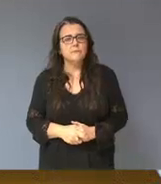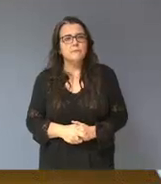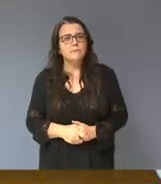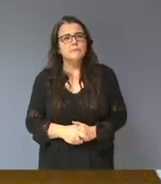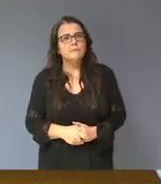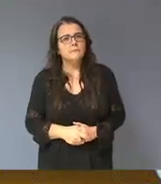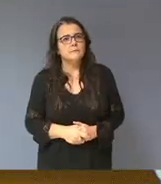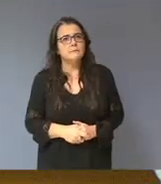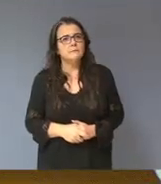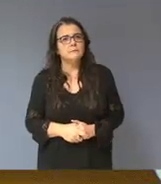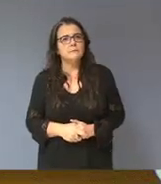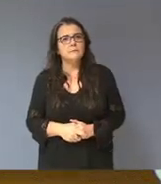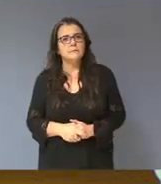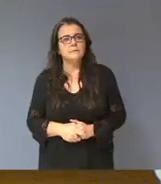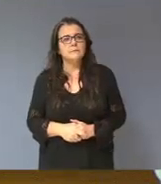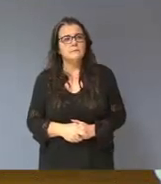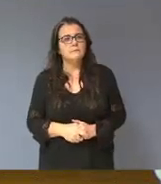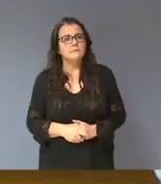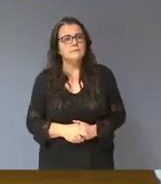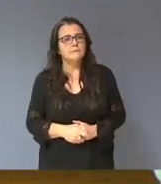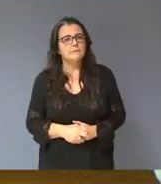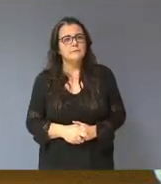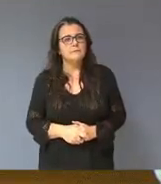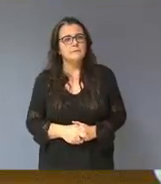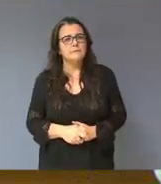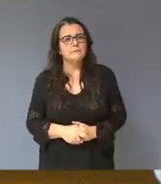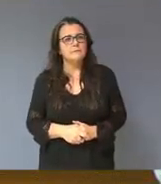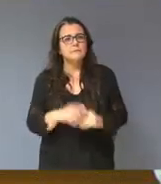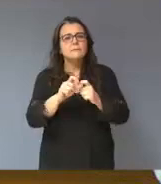même si je connais l'argument qui est le vôtre.